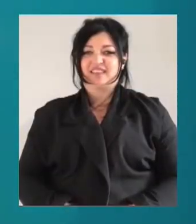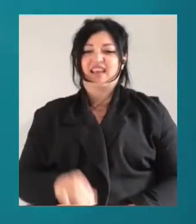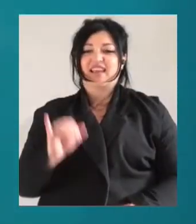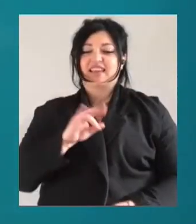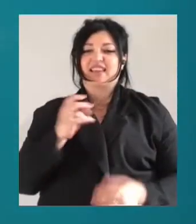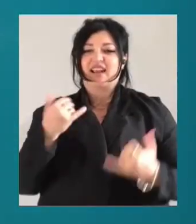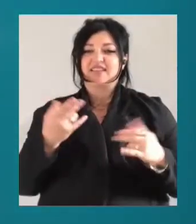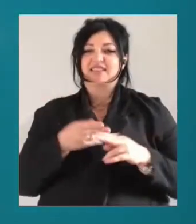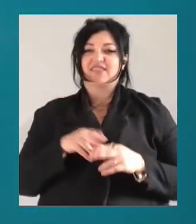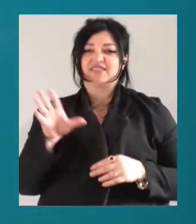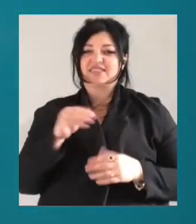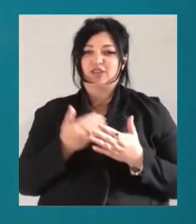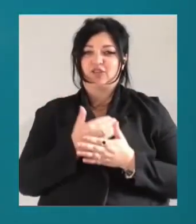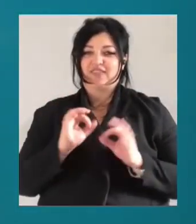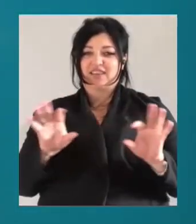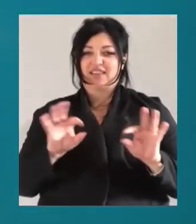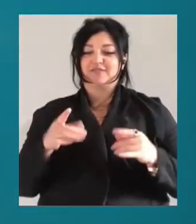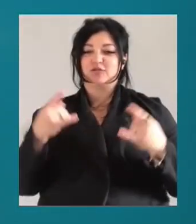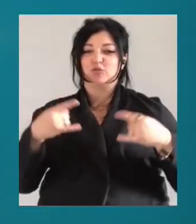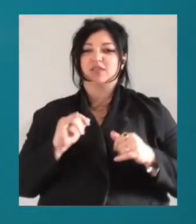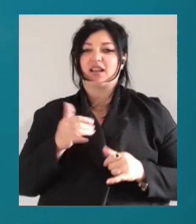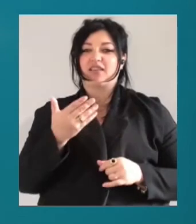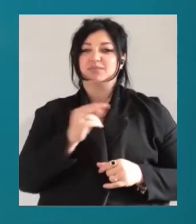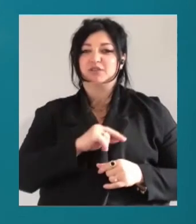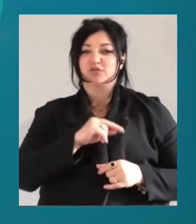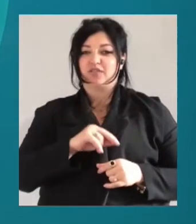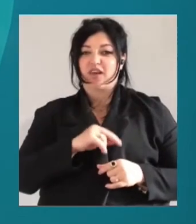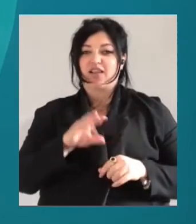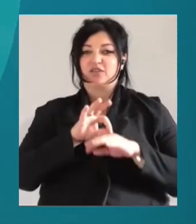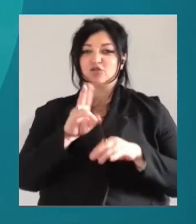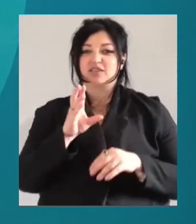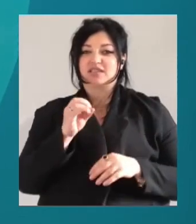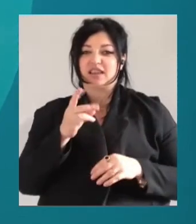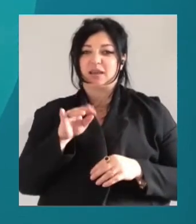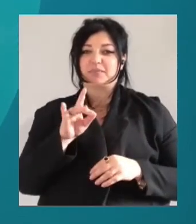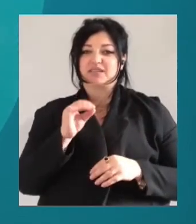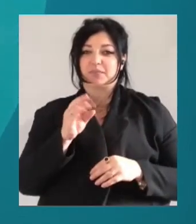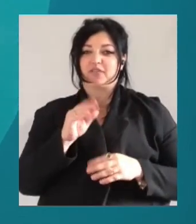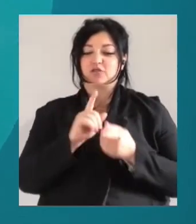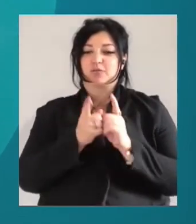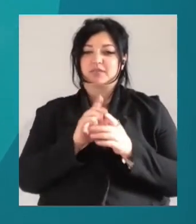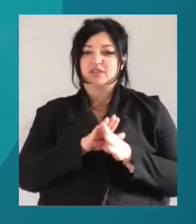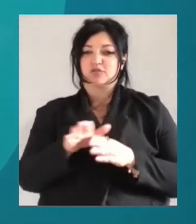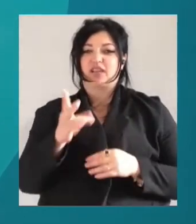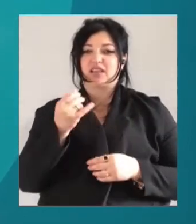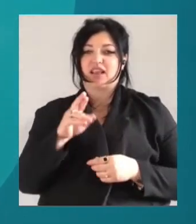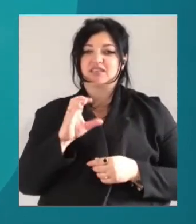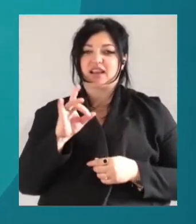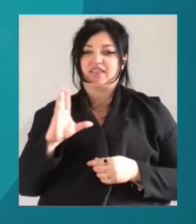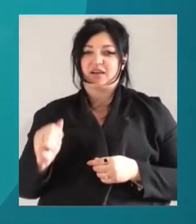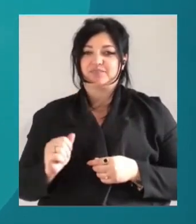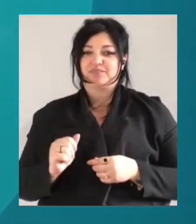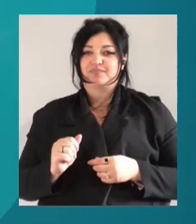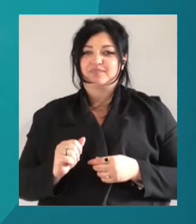всі новини. В студії для вас працювала ведуча Ксенія Процепова. Сордопереклад здійснювала Наталя Сергєєва.